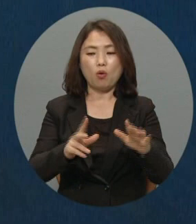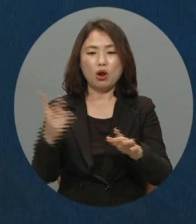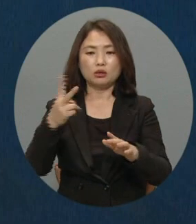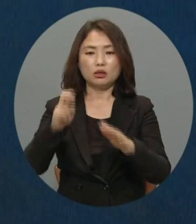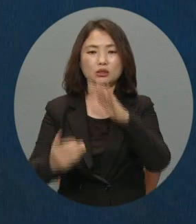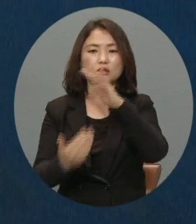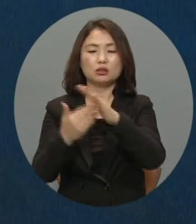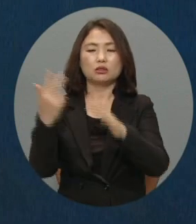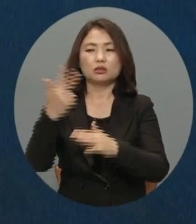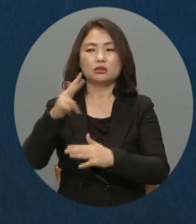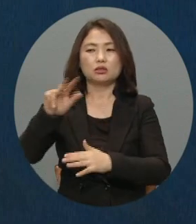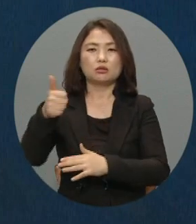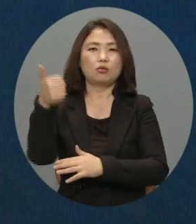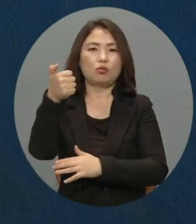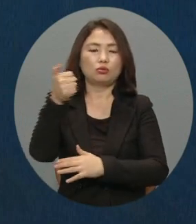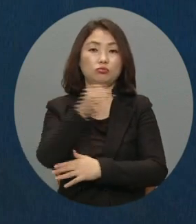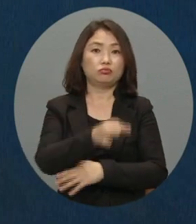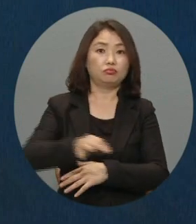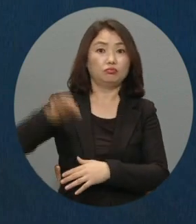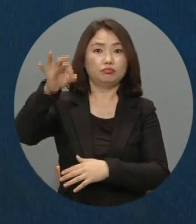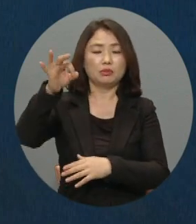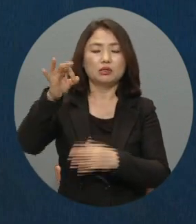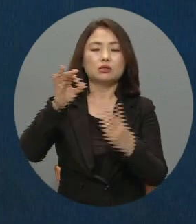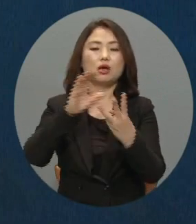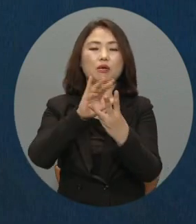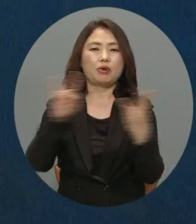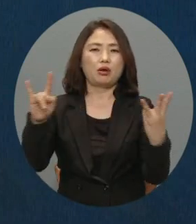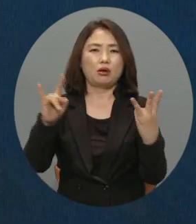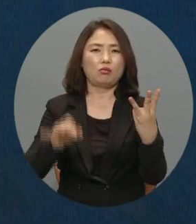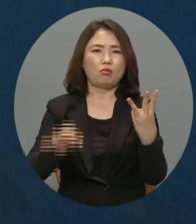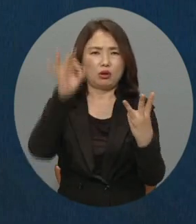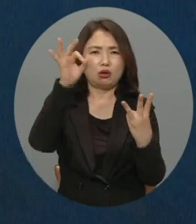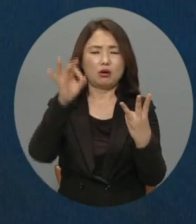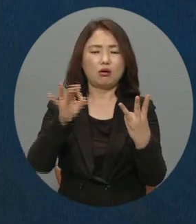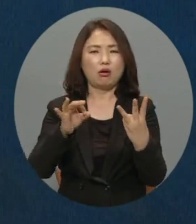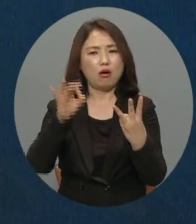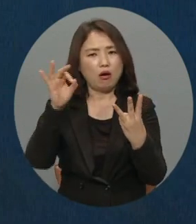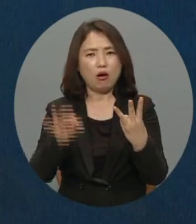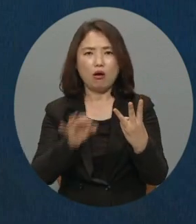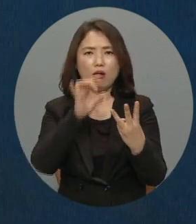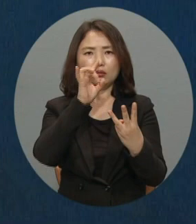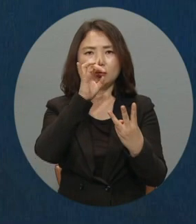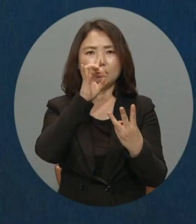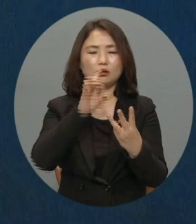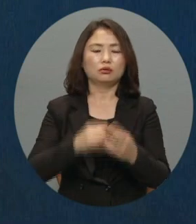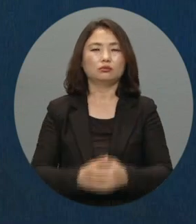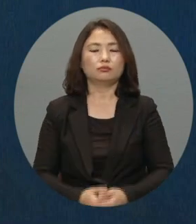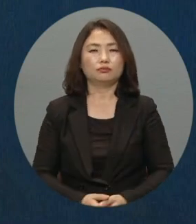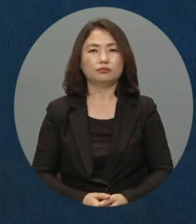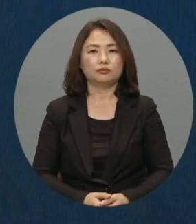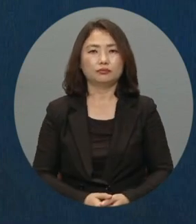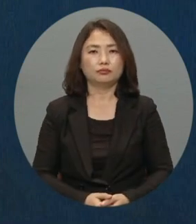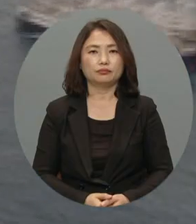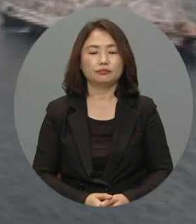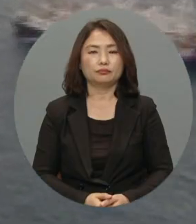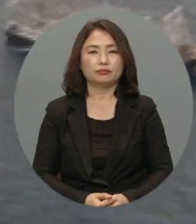최고 7,750원까지 3배 이상 급등하는 등 좀처럼 안정세를 보이지 못하고